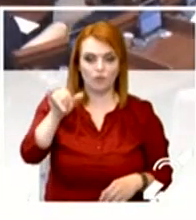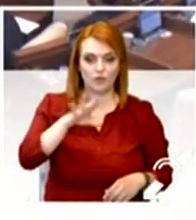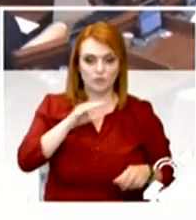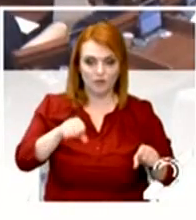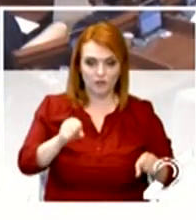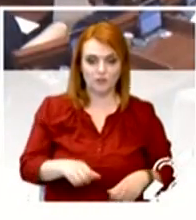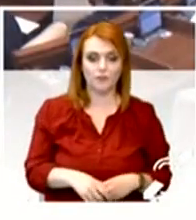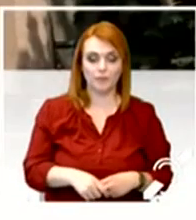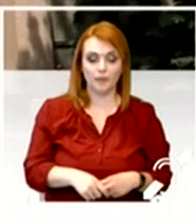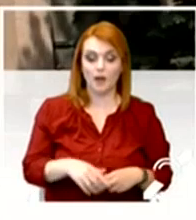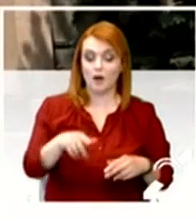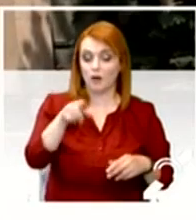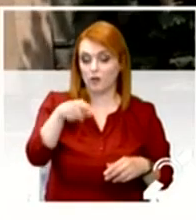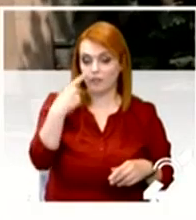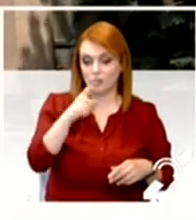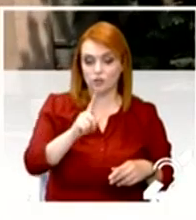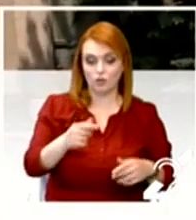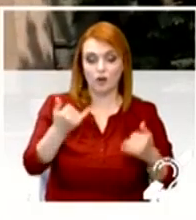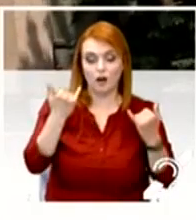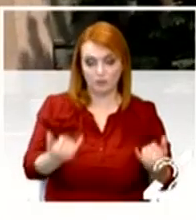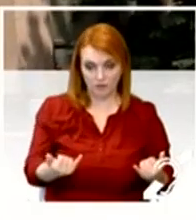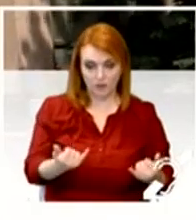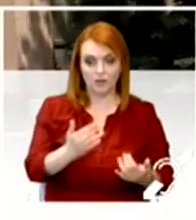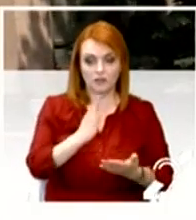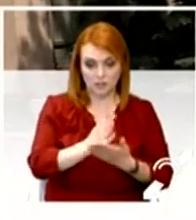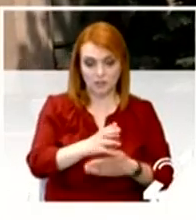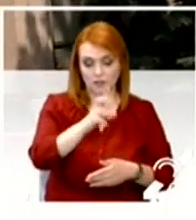guvernare păstrează pacea și întărește economia